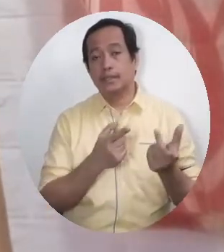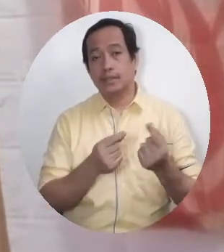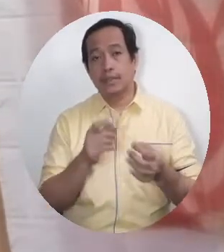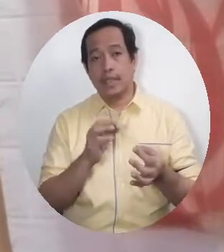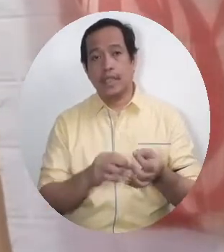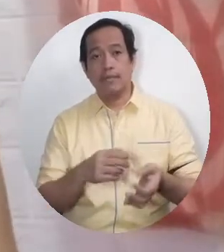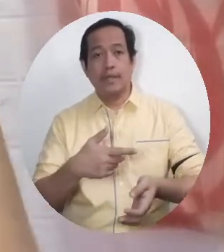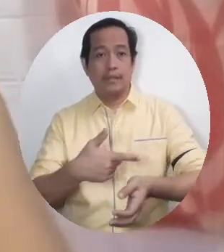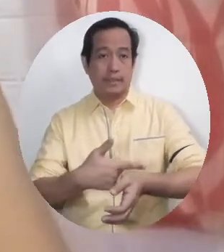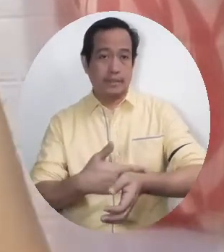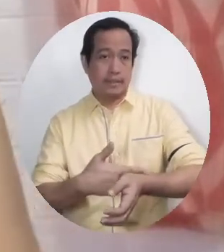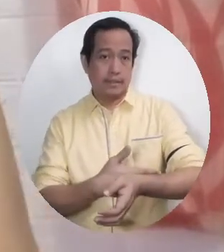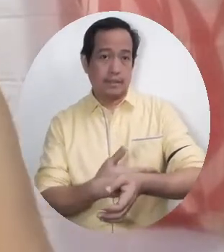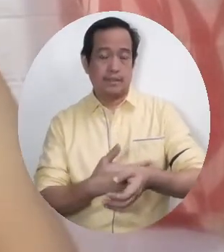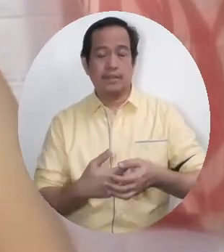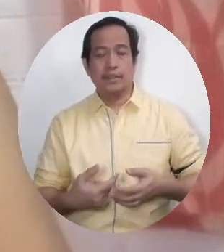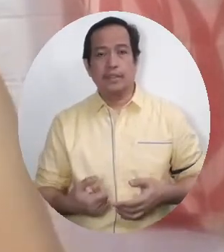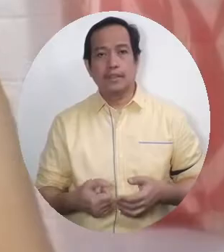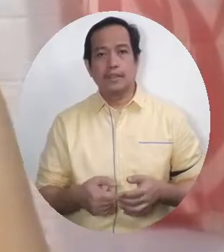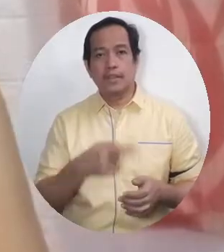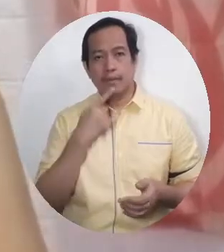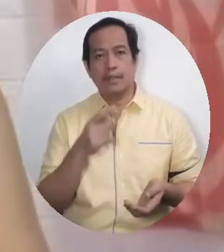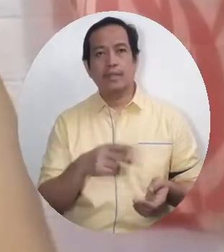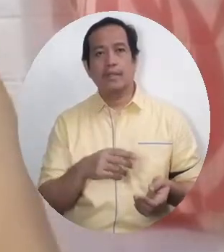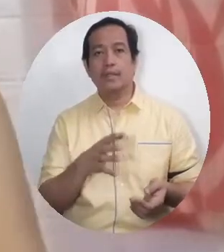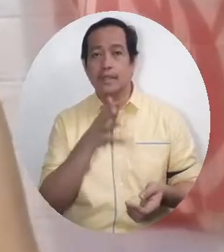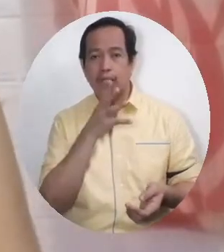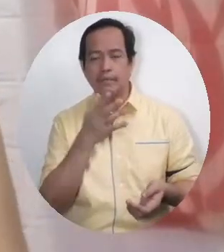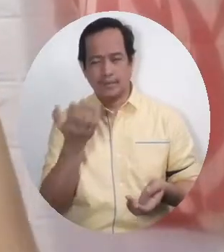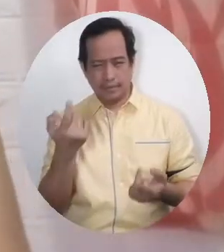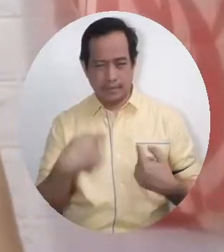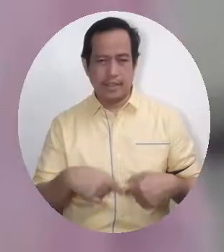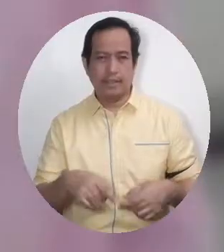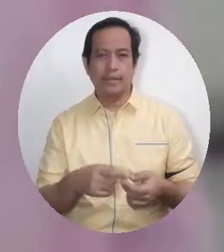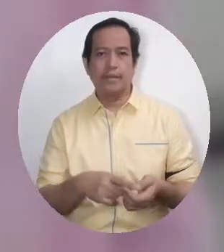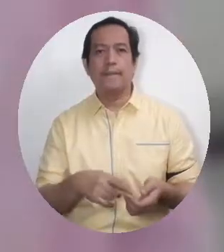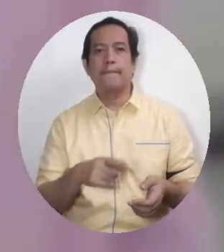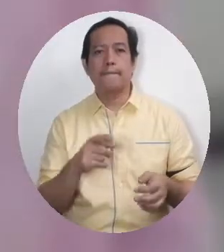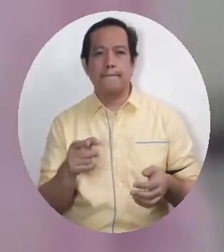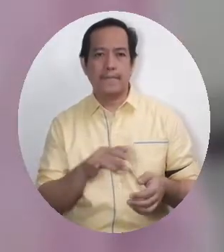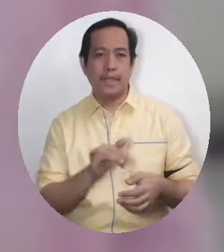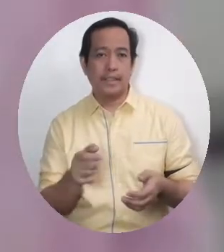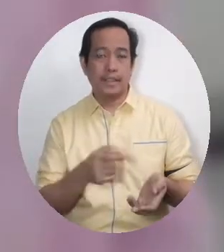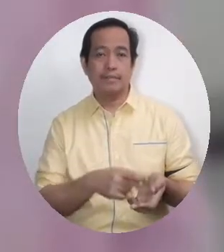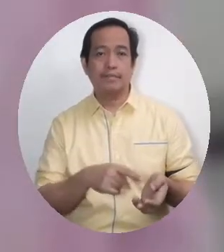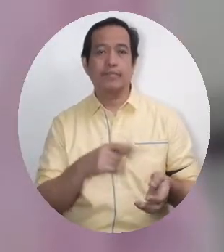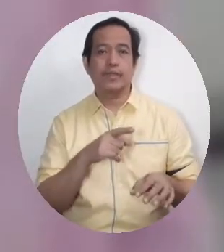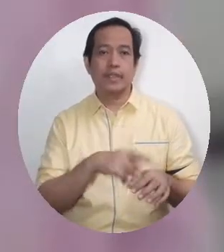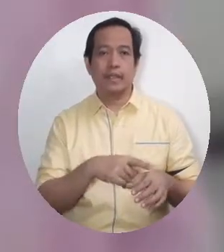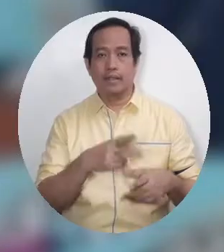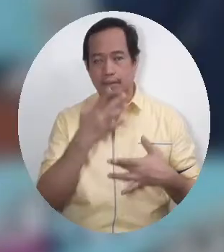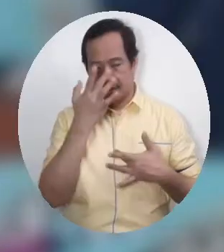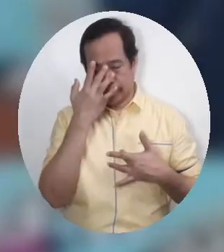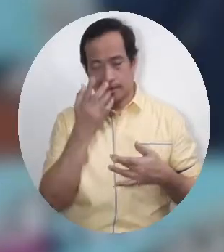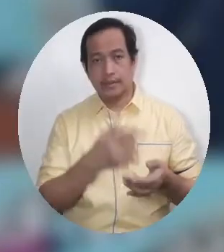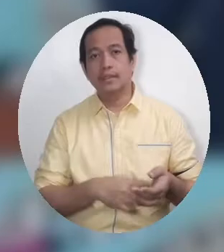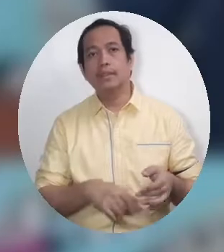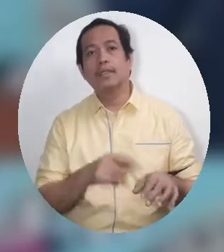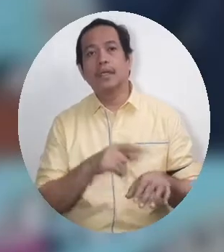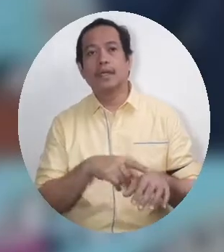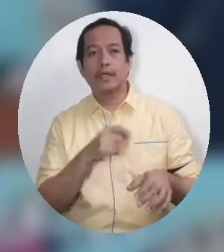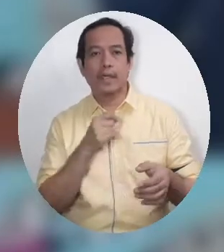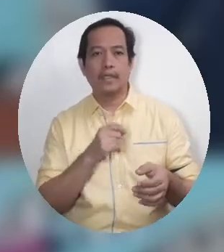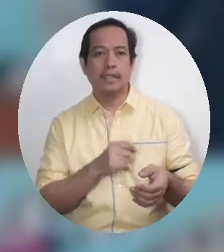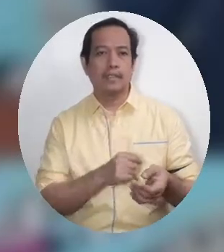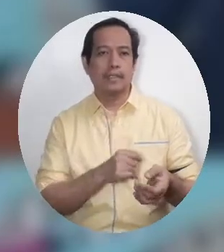ng nurse kapag kinakabitan siya ng dextrose. Masabi niya, mami, liga. Kunyari, ikaw ako. Ikaw yung may leukemia, ikaw yung